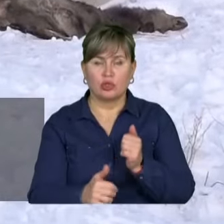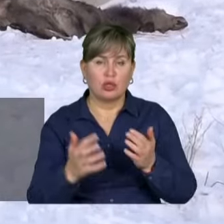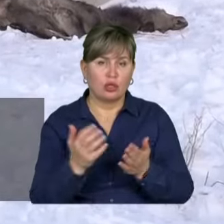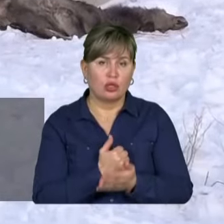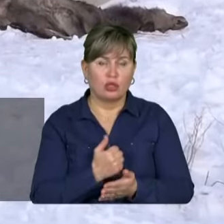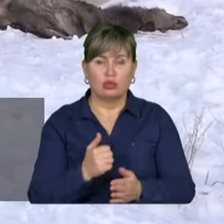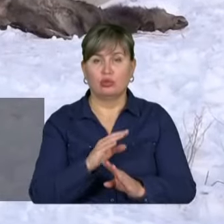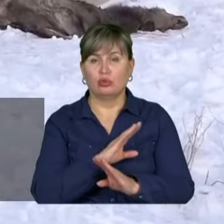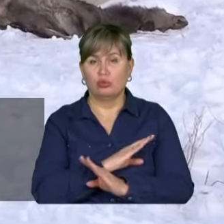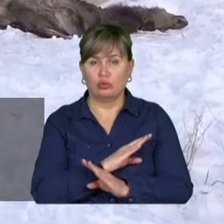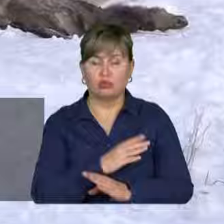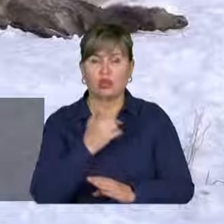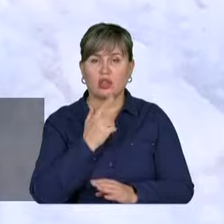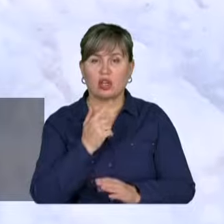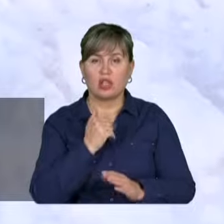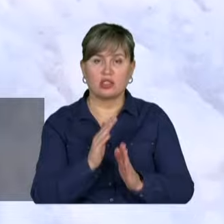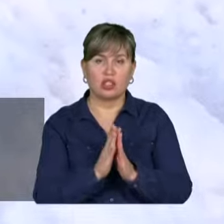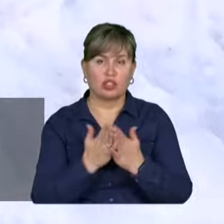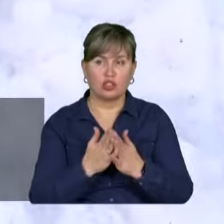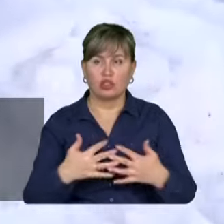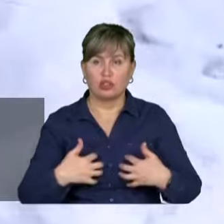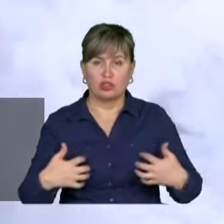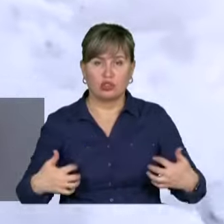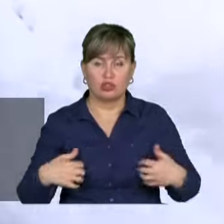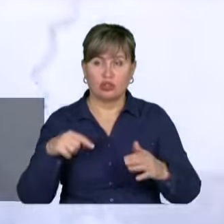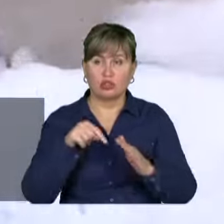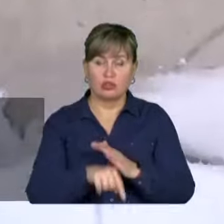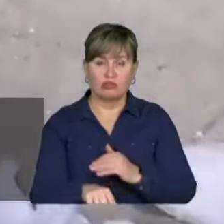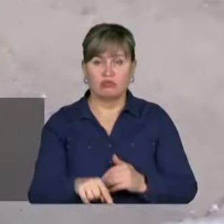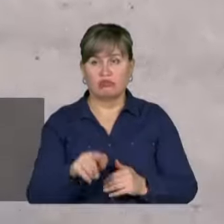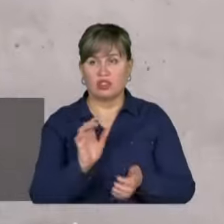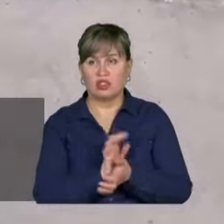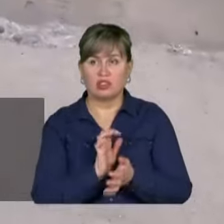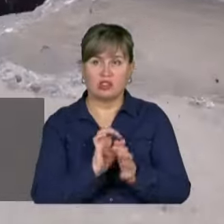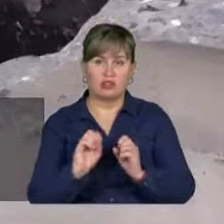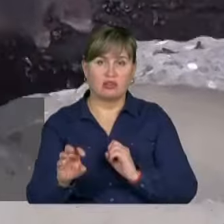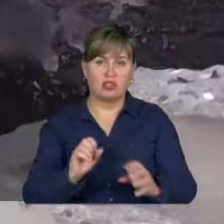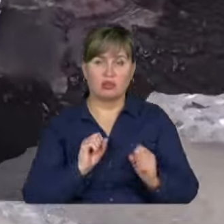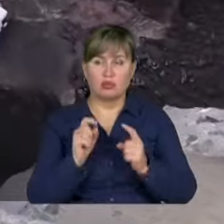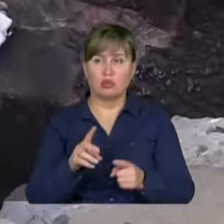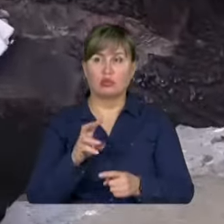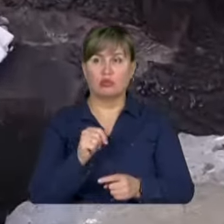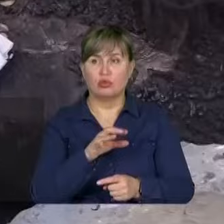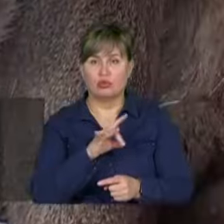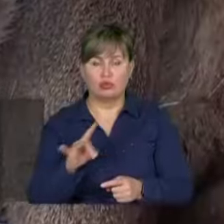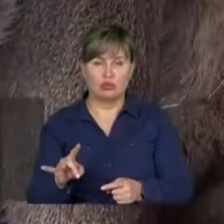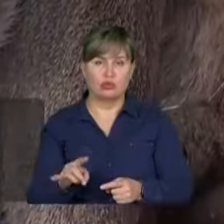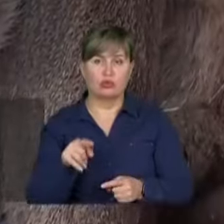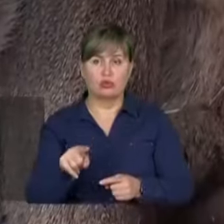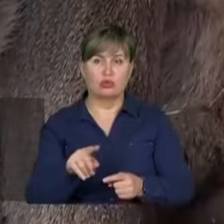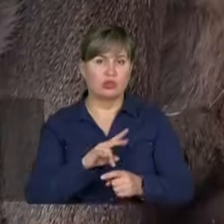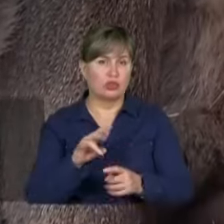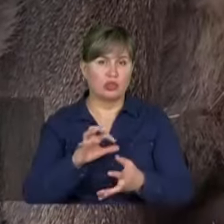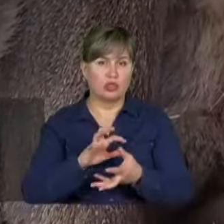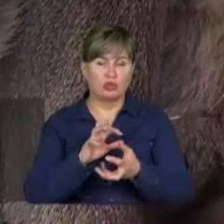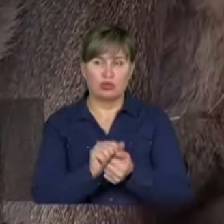трупы краснокнижных животных. И, по словам местных, тела парнокопытных, вопреки санитарным правилам, выбрасывают на мусорный полигон, а не утилизируют.